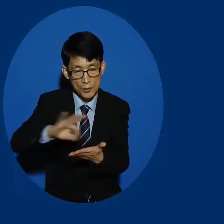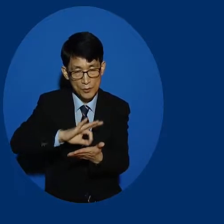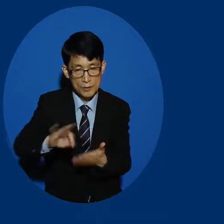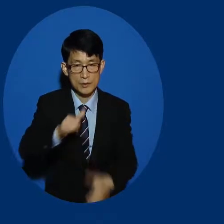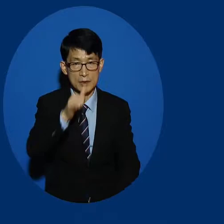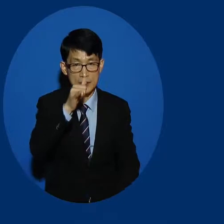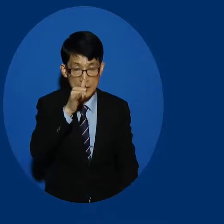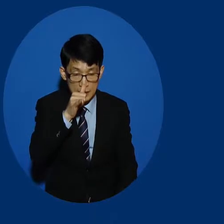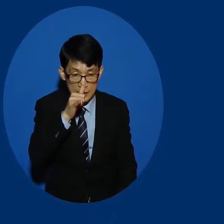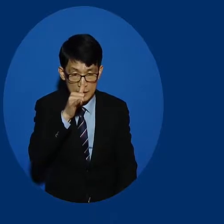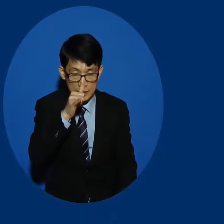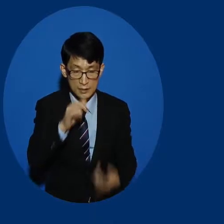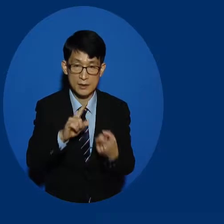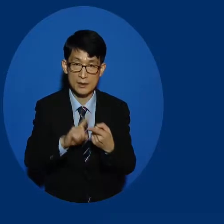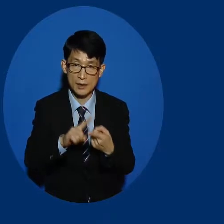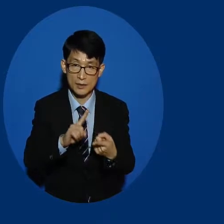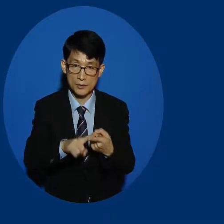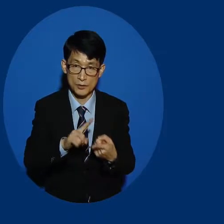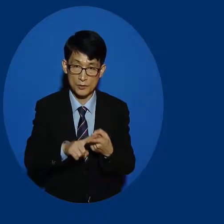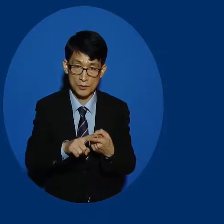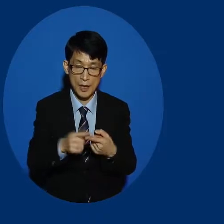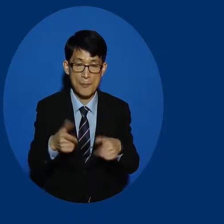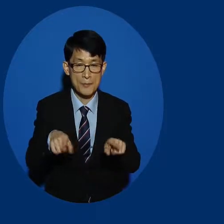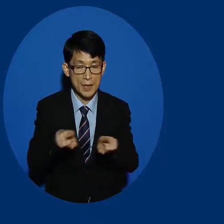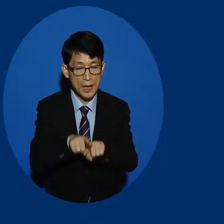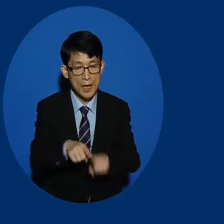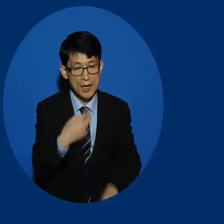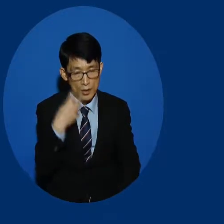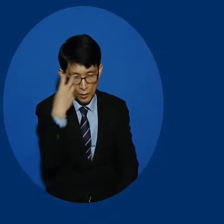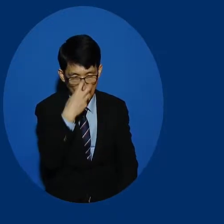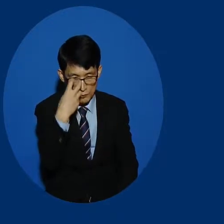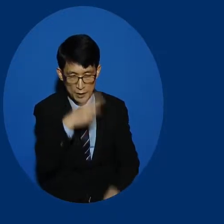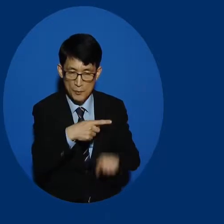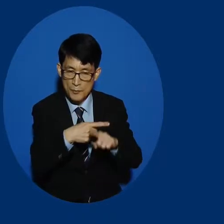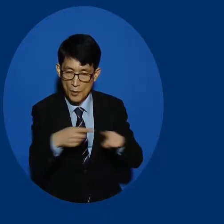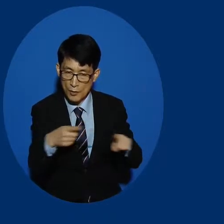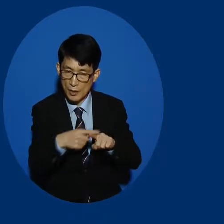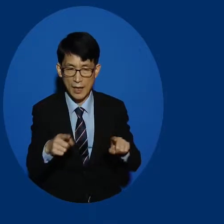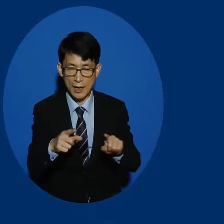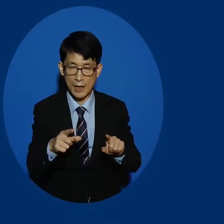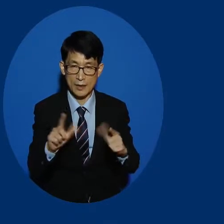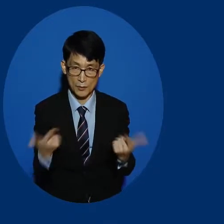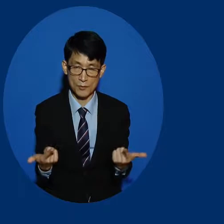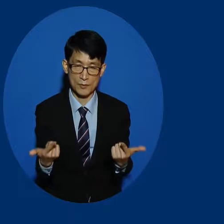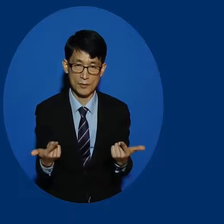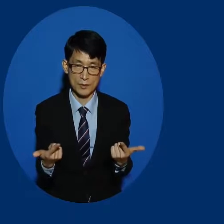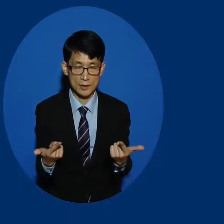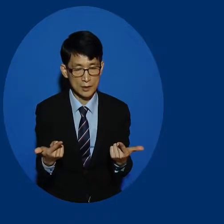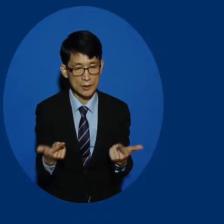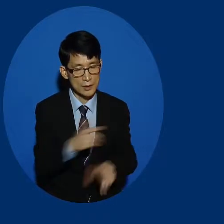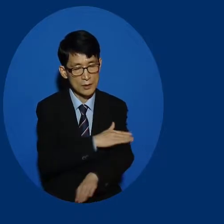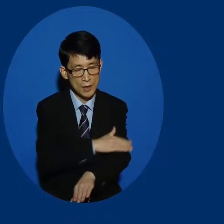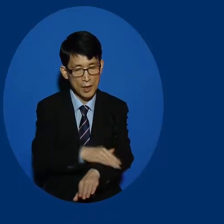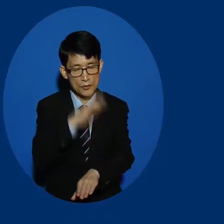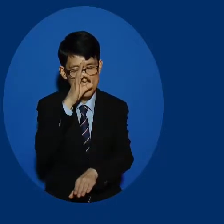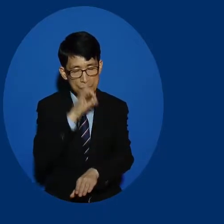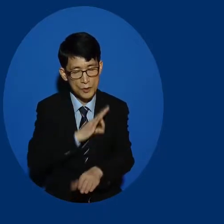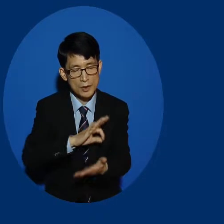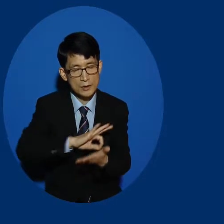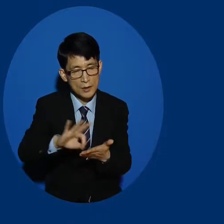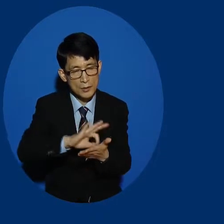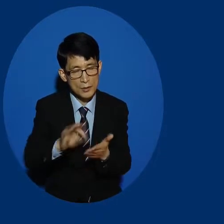좀 컨설팅하는 그러한 어떤 평가의 개념보다는 좀 더 효율적으로 사용할 수